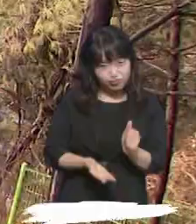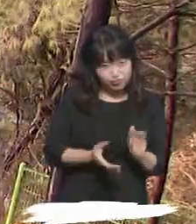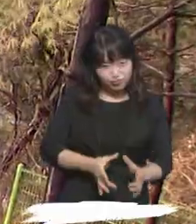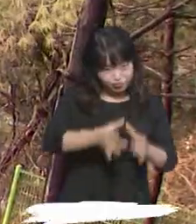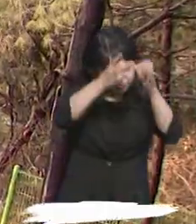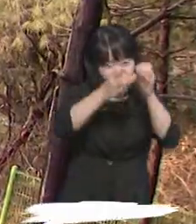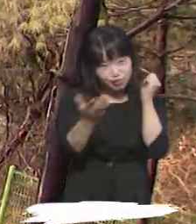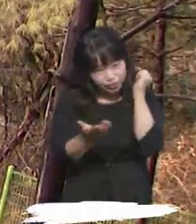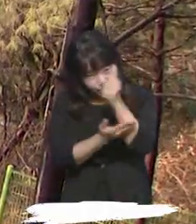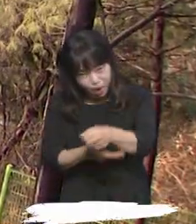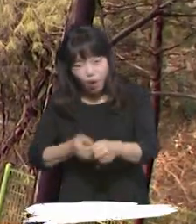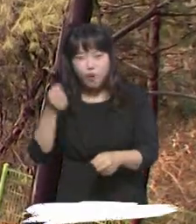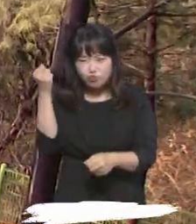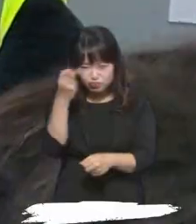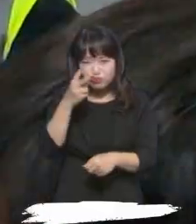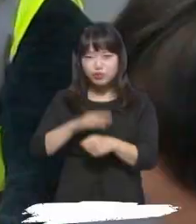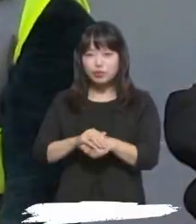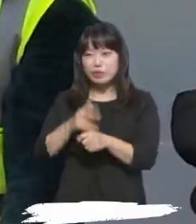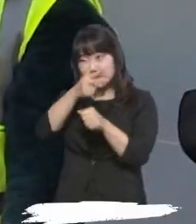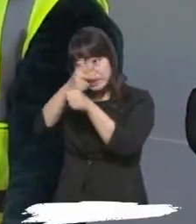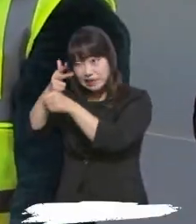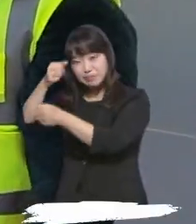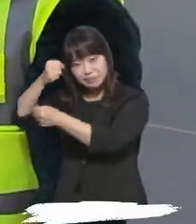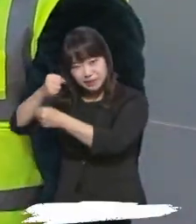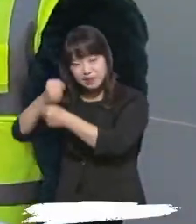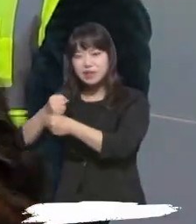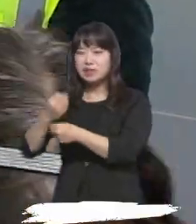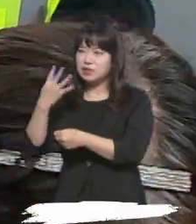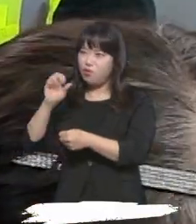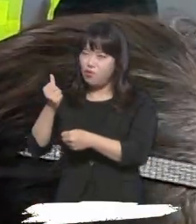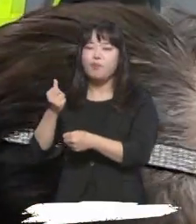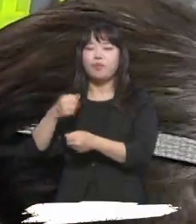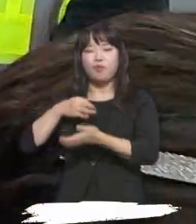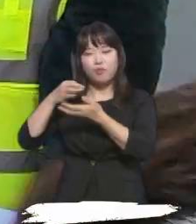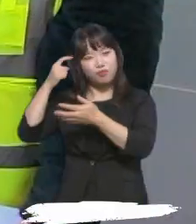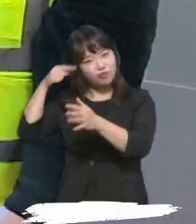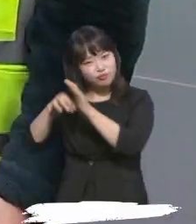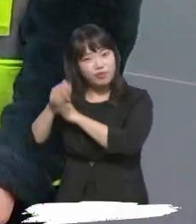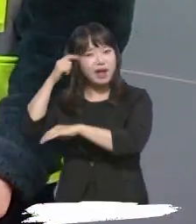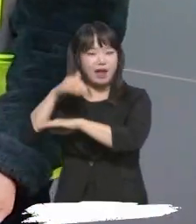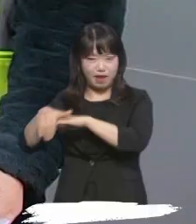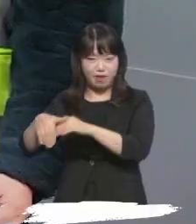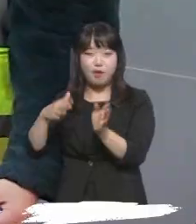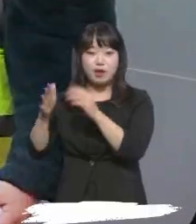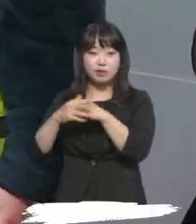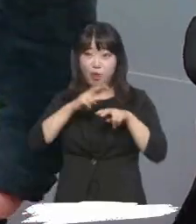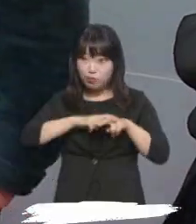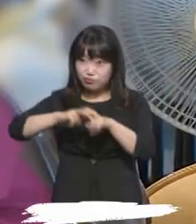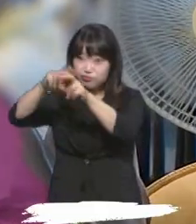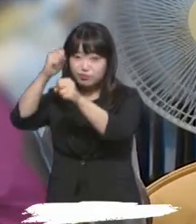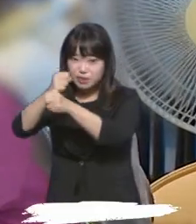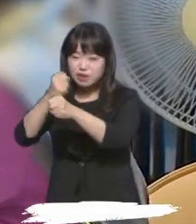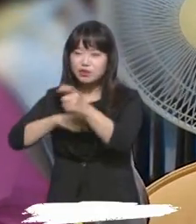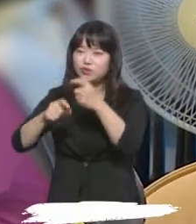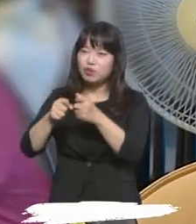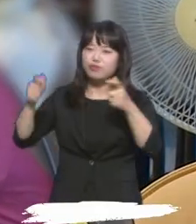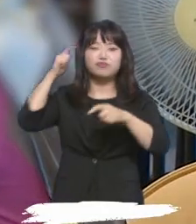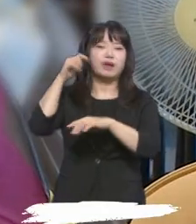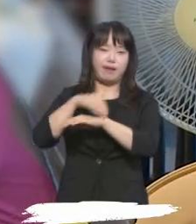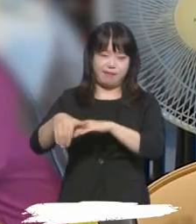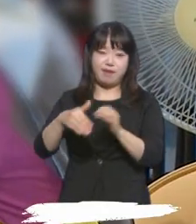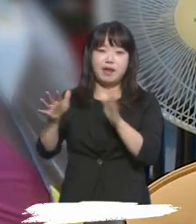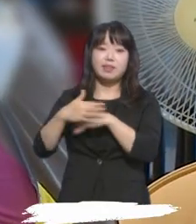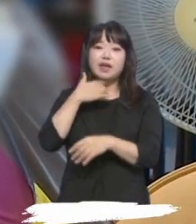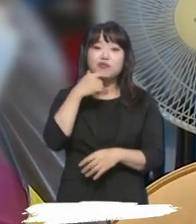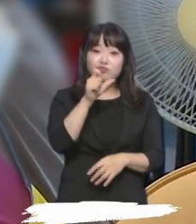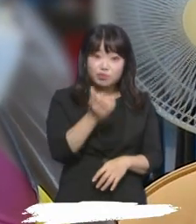설치에 4,500만 원의 예산을 투입합니다. 또 모노레일 안전지킴이도 확대 배치한다는 계획입니다. 65세